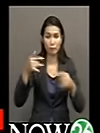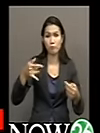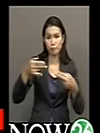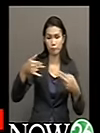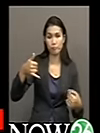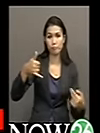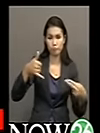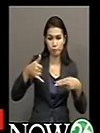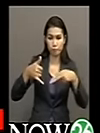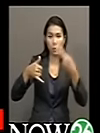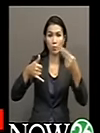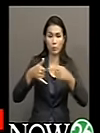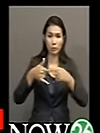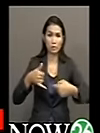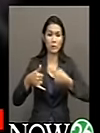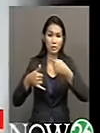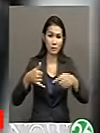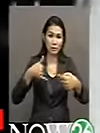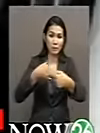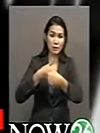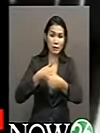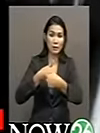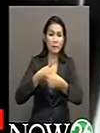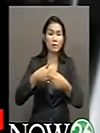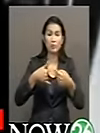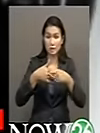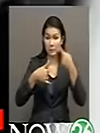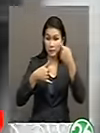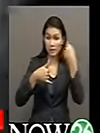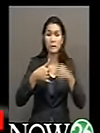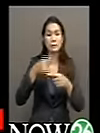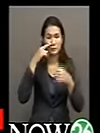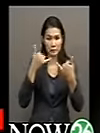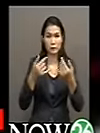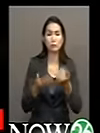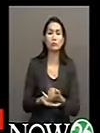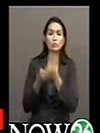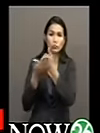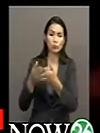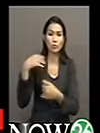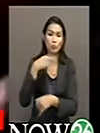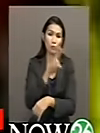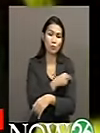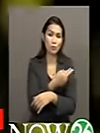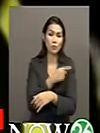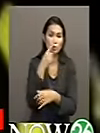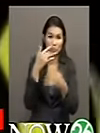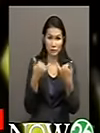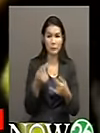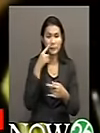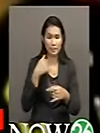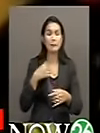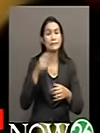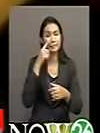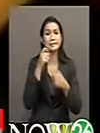ปืนยิงเข้าที่บริเวณกลางหลังนะครับแฉลบไปที่เบ้าตาด้านขวาเจ้าที่ก็นำตัวส่งโรงพยาบาลเกษมราษฎร์ตอนนี้อาการป